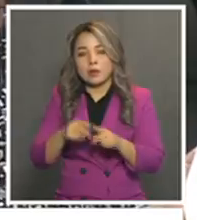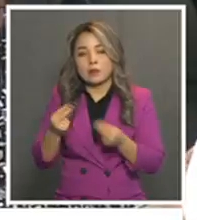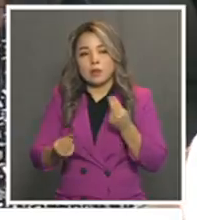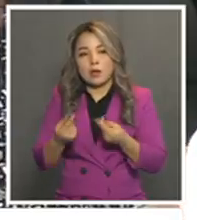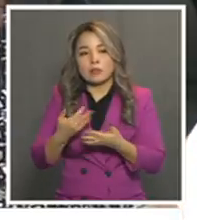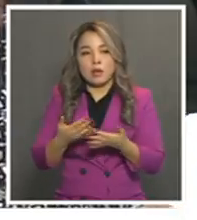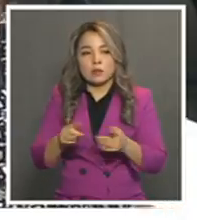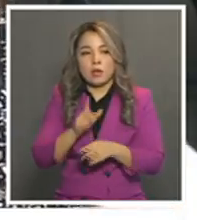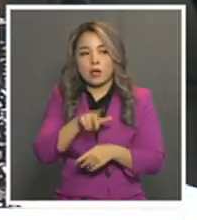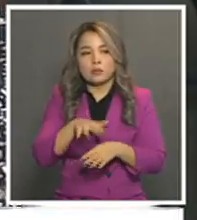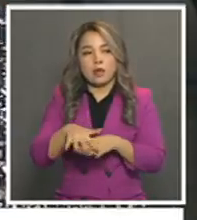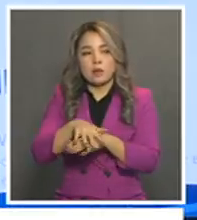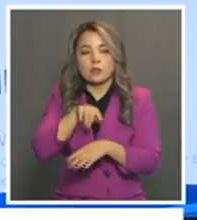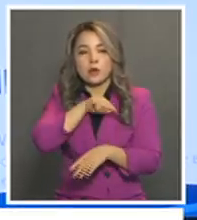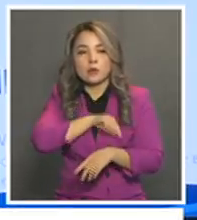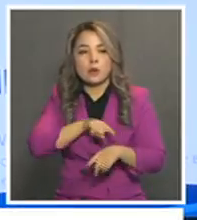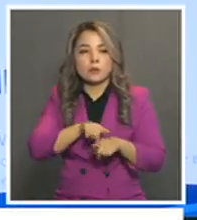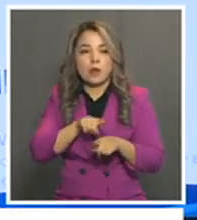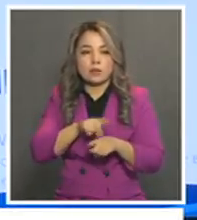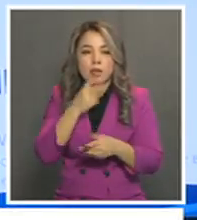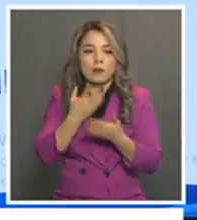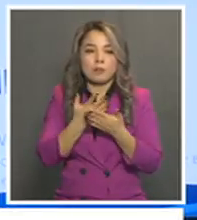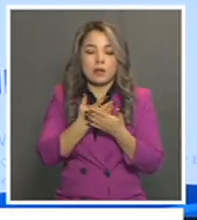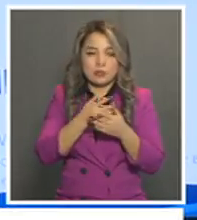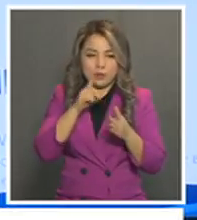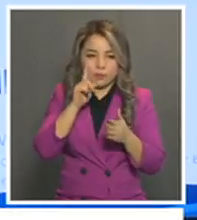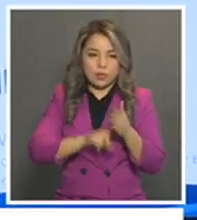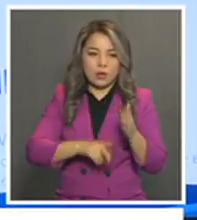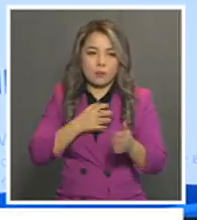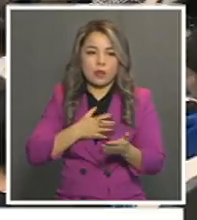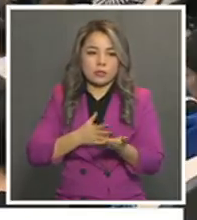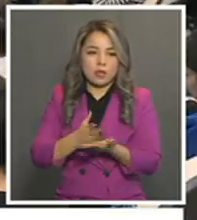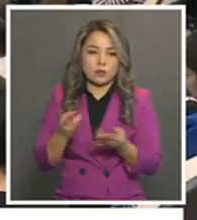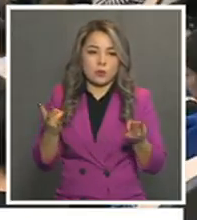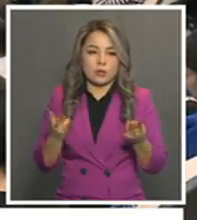емес, жұртшылықтың рухани тұрғыдан кемелденуіне негіз